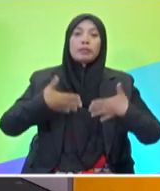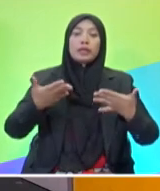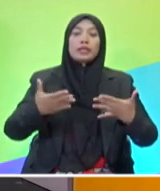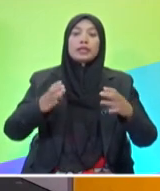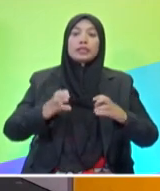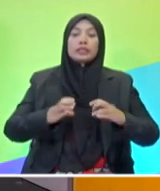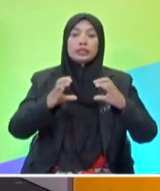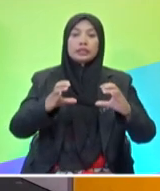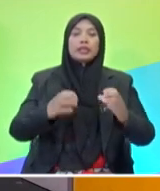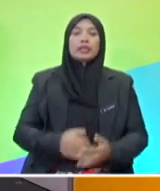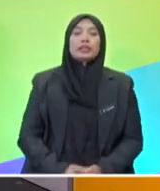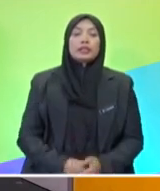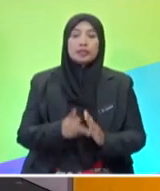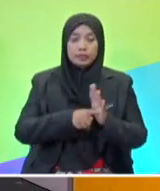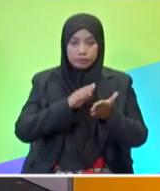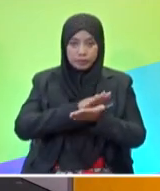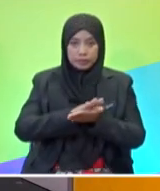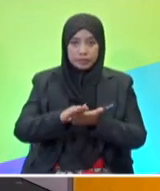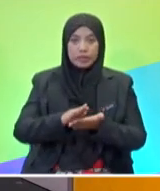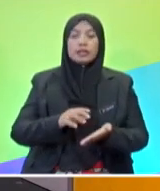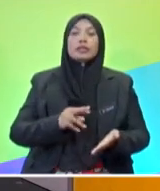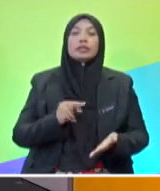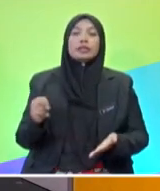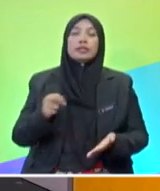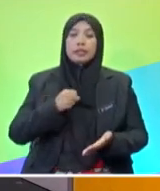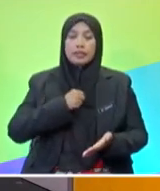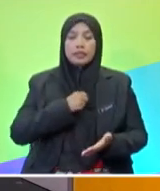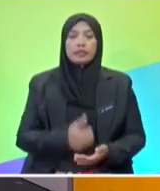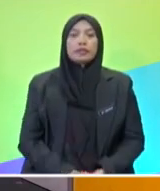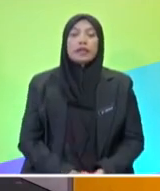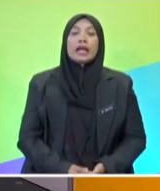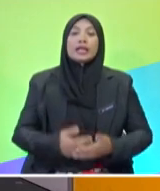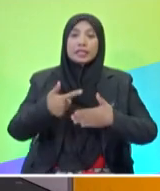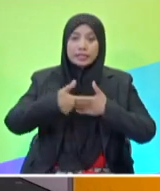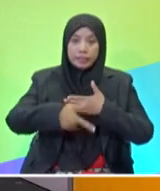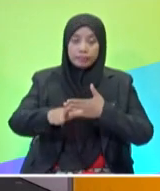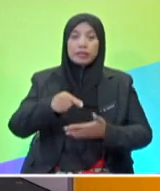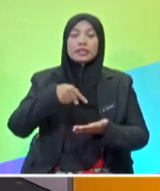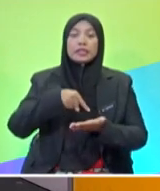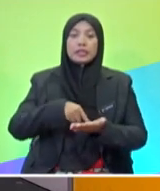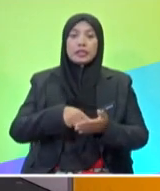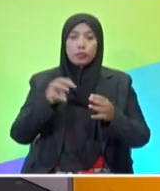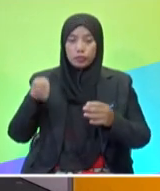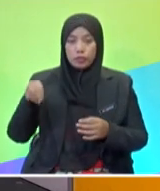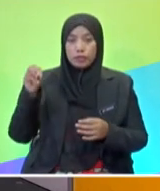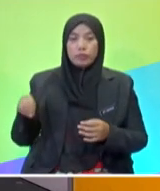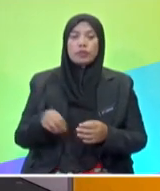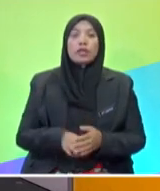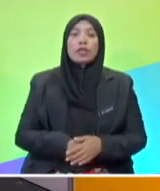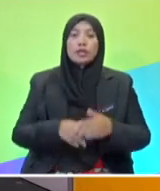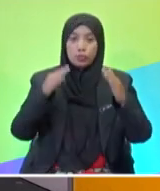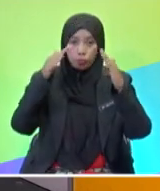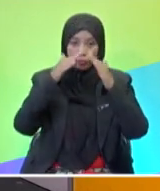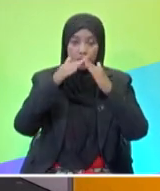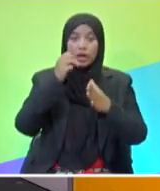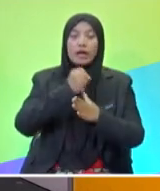apa kepentingan menjaga kebersihan diri. Jadi Ustazah harap selepas ni murid-murid Ustazah di rumah ataupun